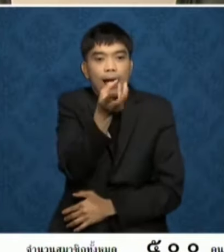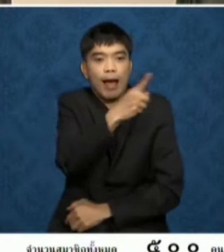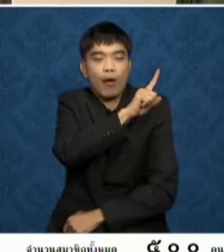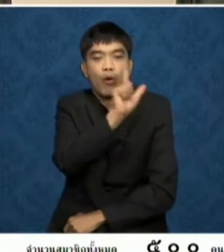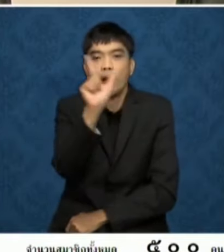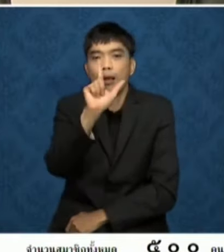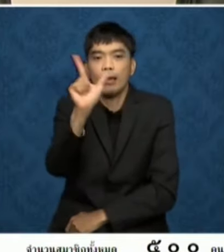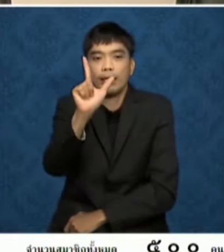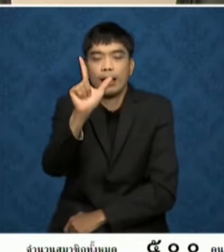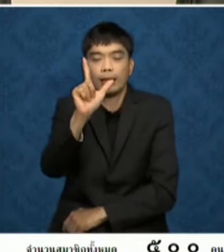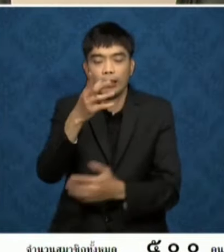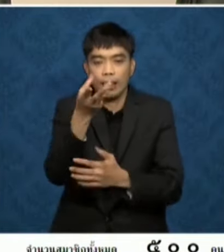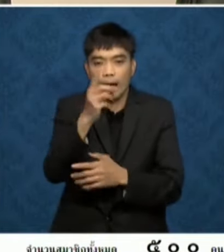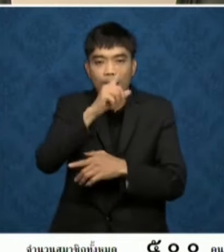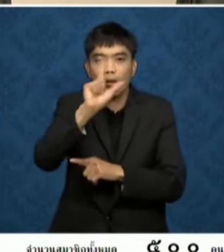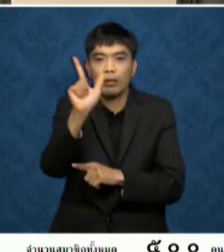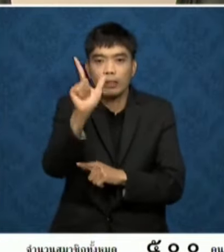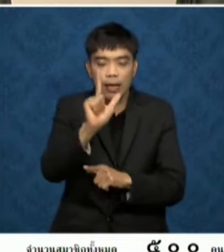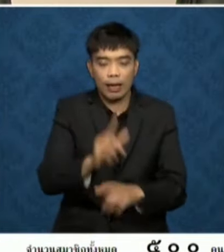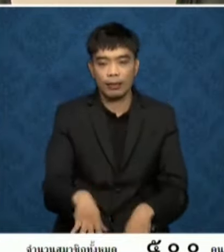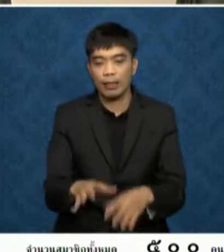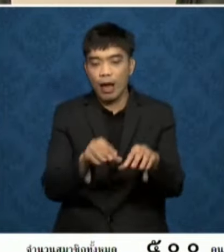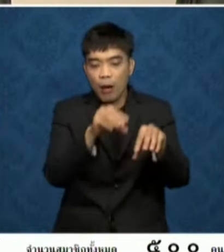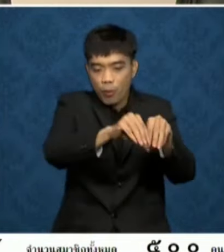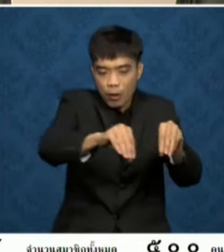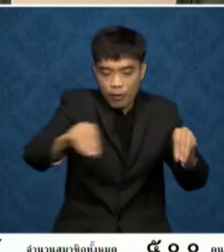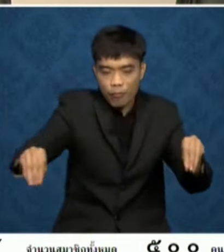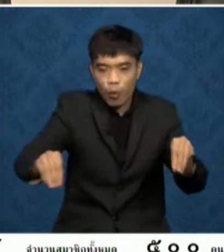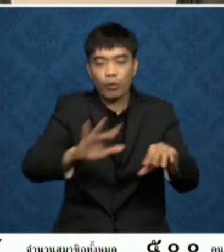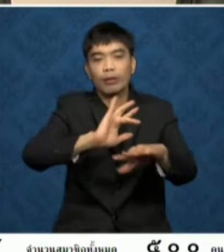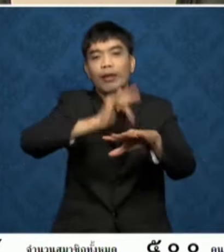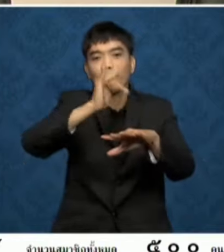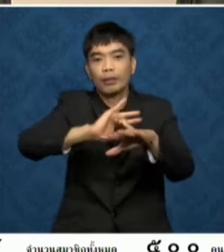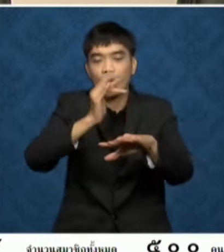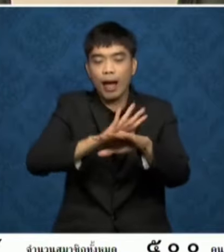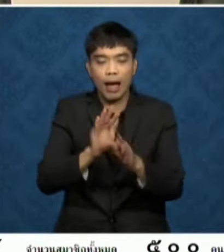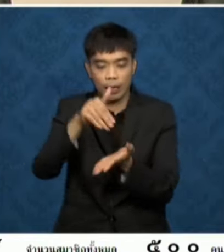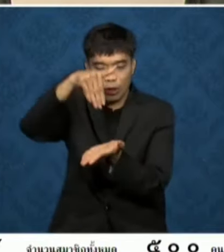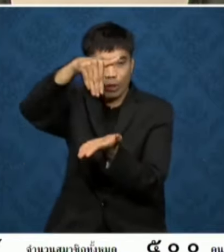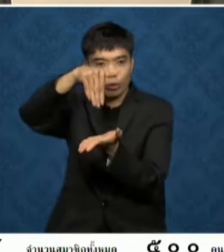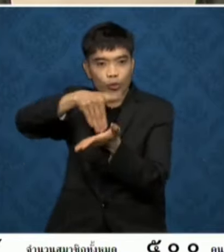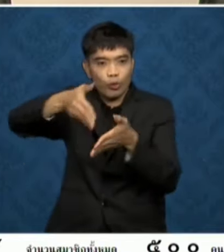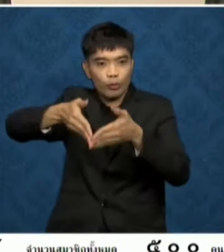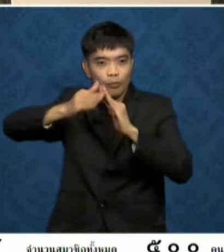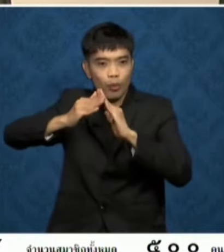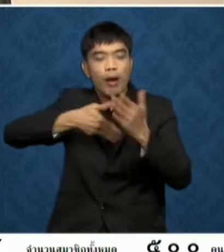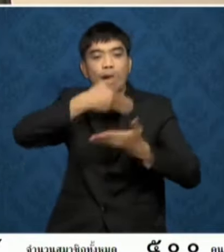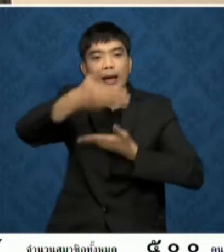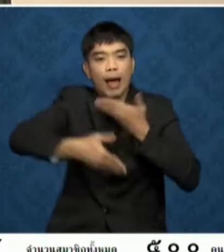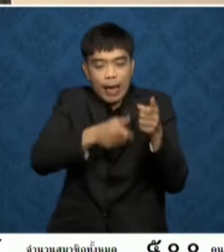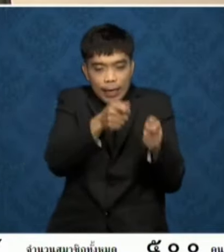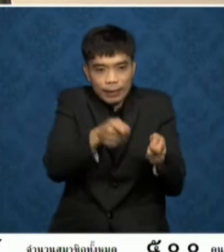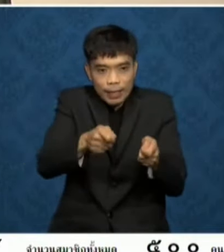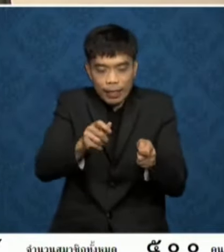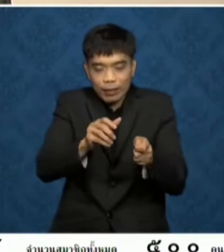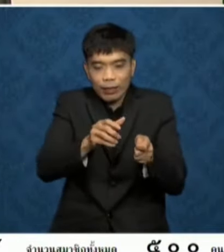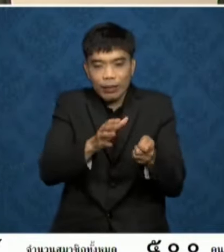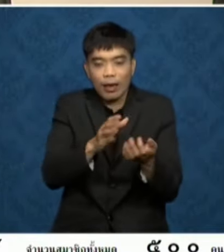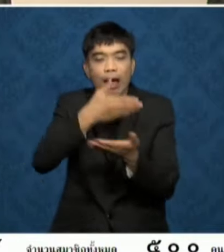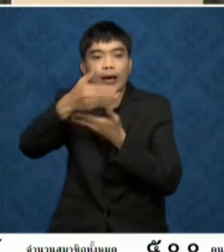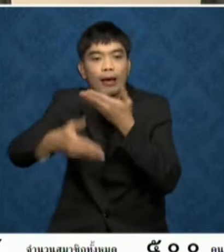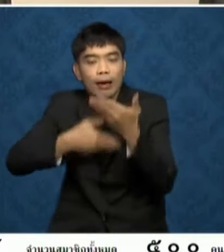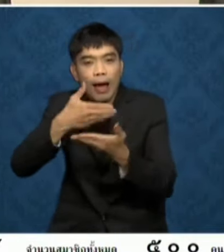ลาดอินทรีย์มีโครงการฟาร์มเอาท์เล็ตเป็นการทำศูนย์จำหน่ายสินค้าเกษตรสินค้าชุมชนนะคะมีการรณรงค์บริโภคผล